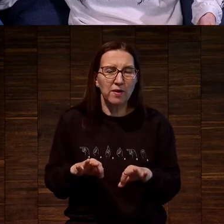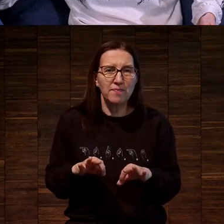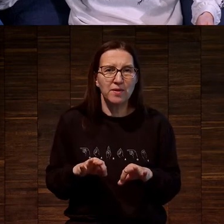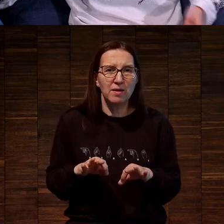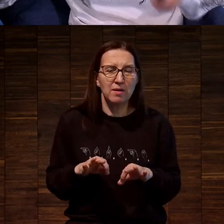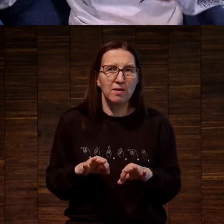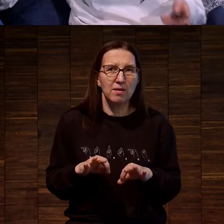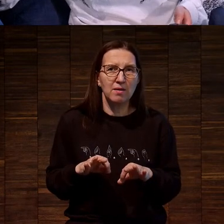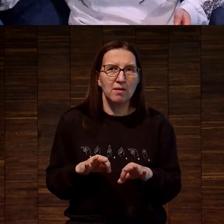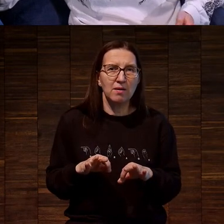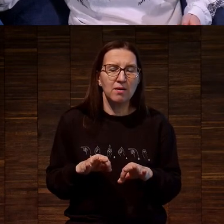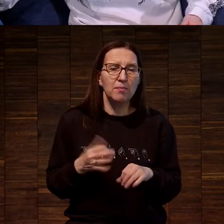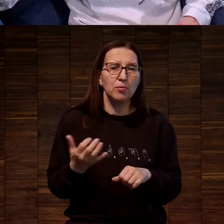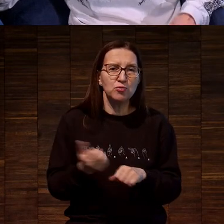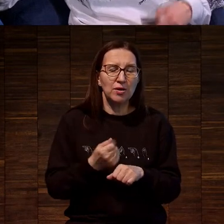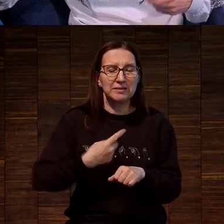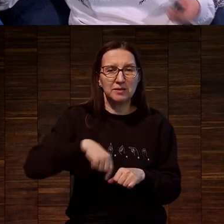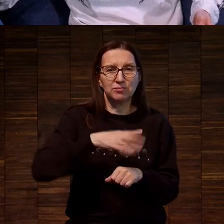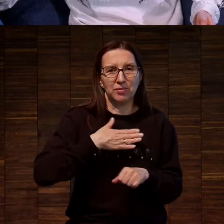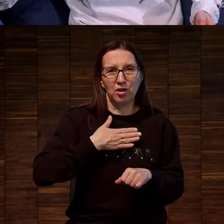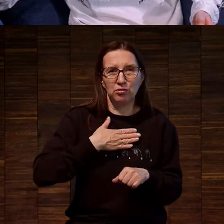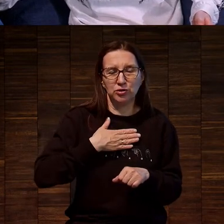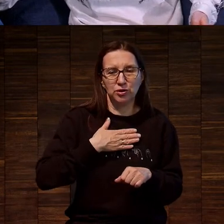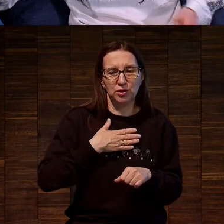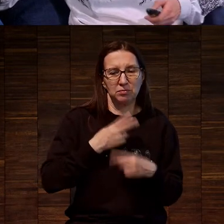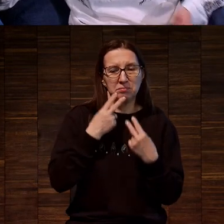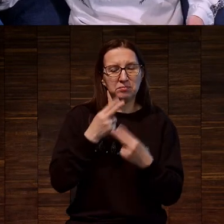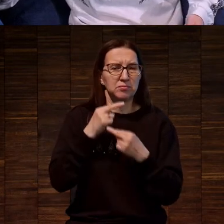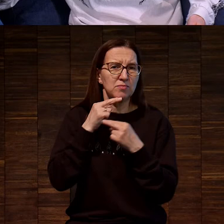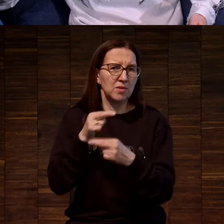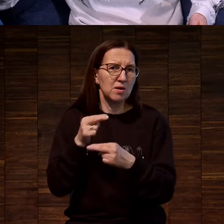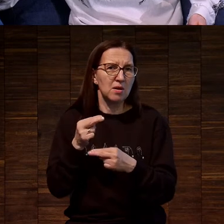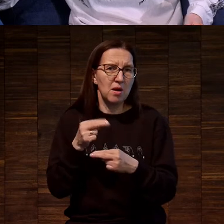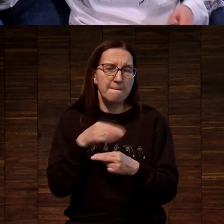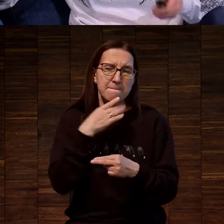мы ее передаем из какого-то из нашего центра, из нашей оптики.